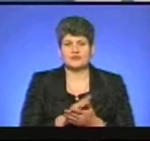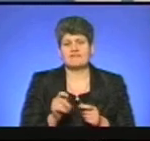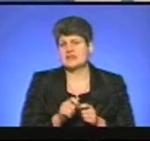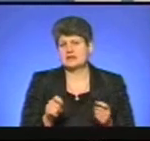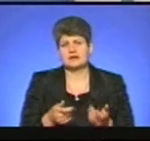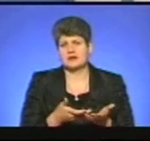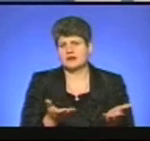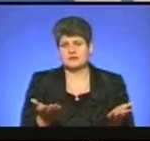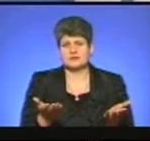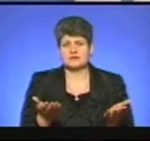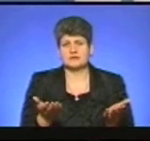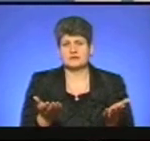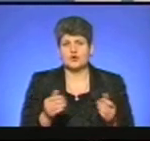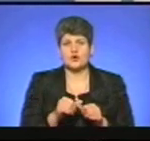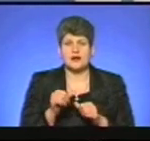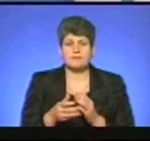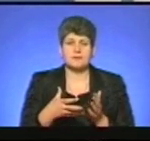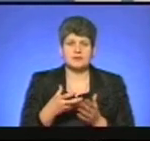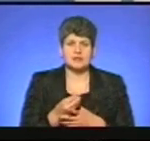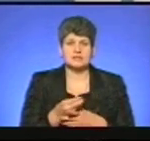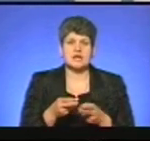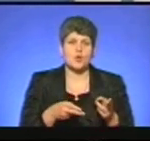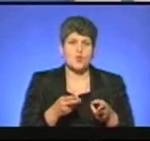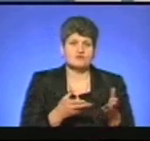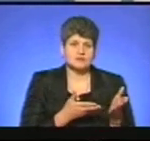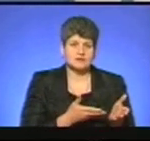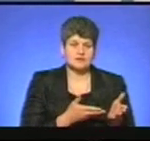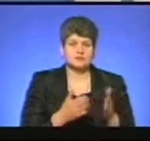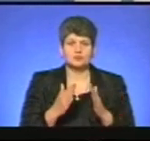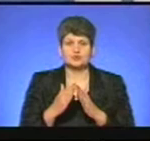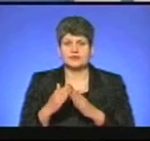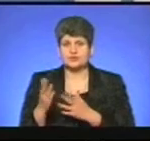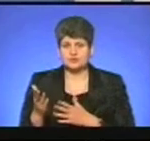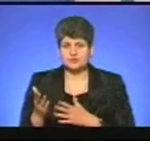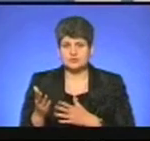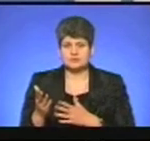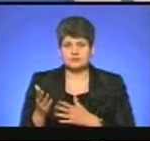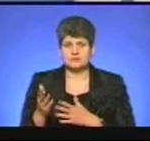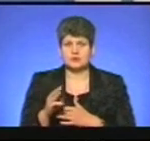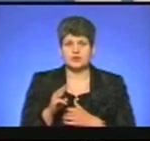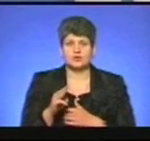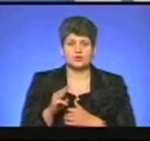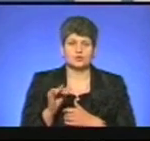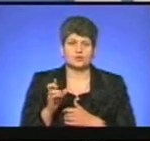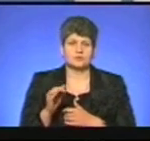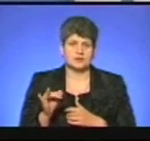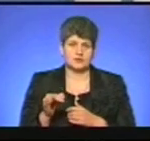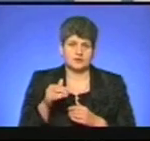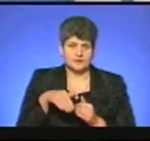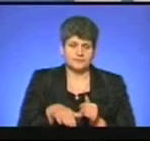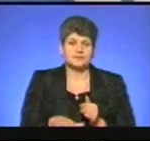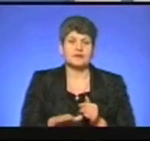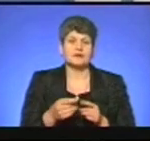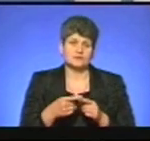відкритими. Окремо плата це тільки за ковзанку, за будиночки. Це ну, існує в тюбінг. Так, це. Ну, тобто є